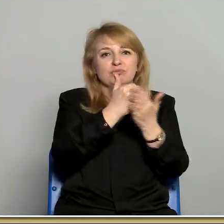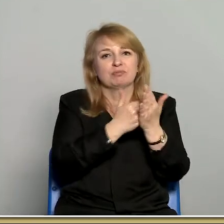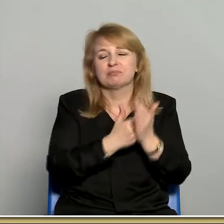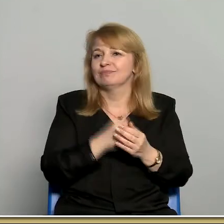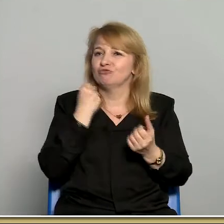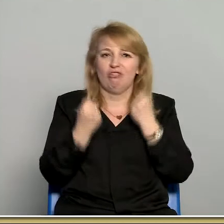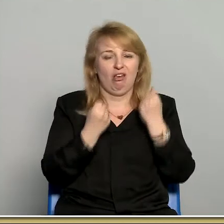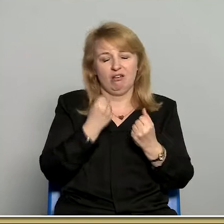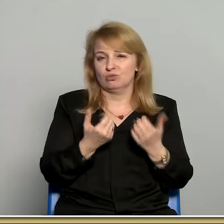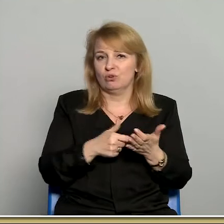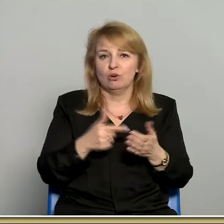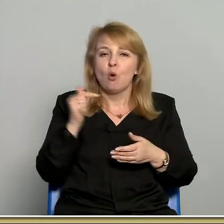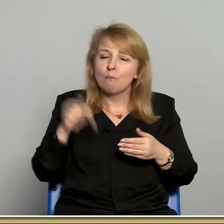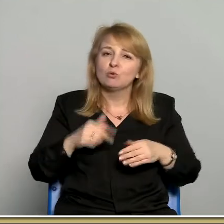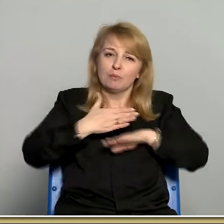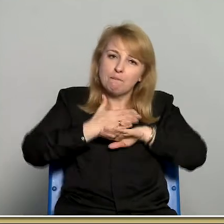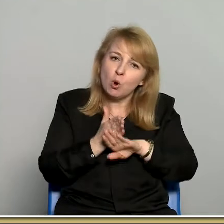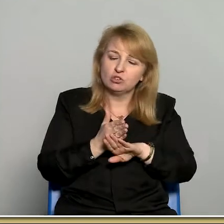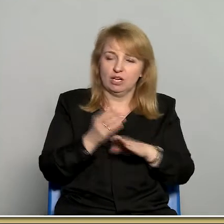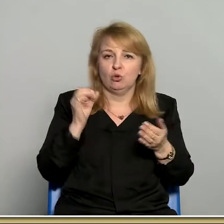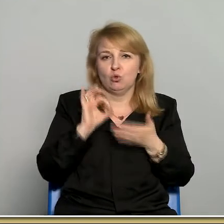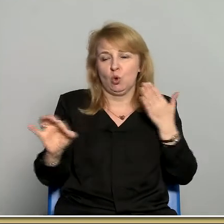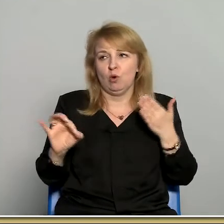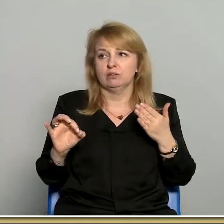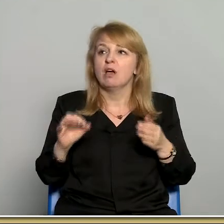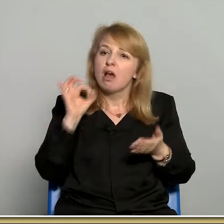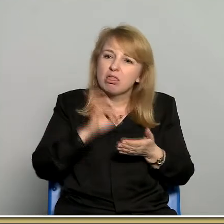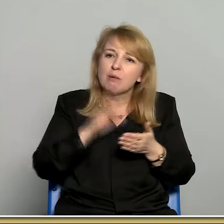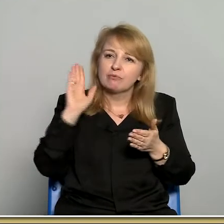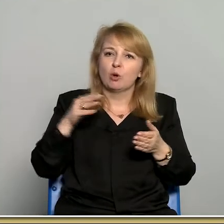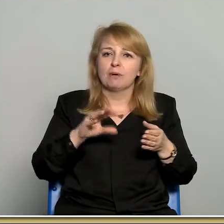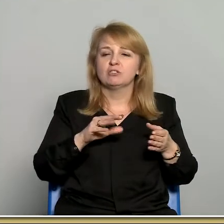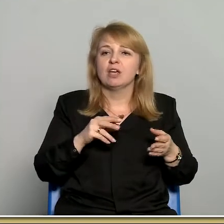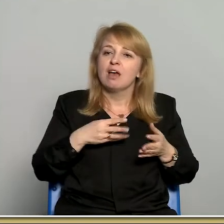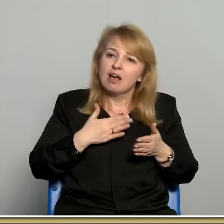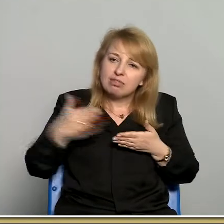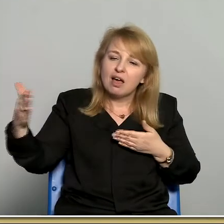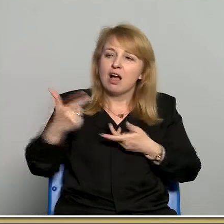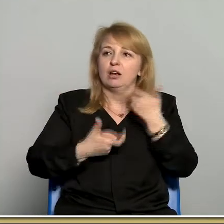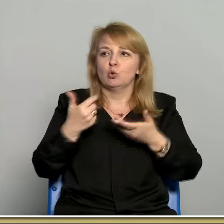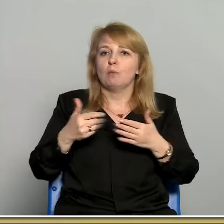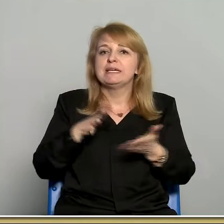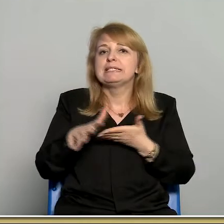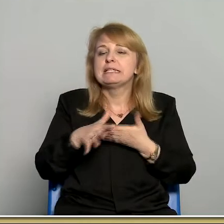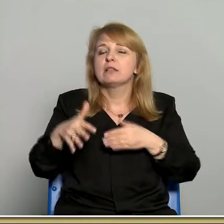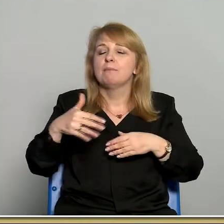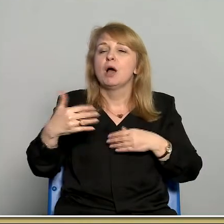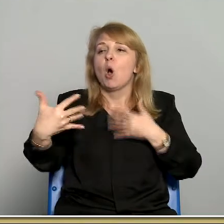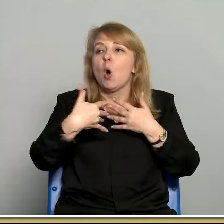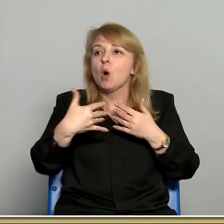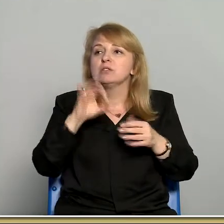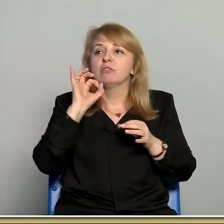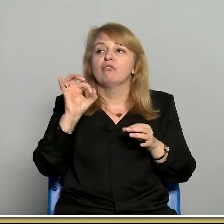nastąpić. Zapewne będziemy kontynuować system oceny oparty o oceny wykonalności,